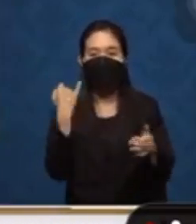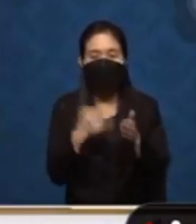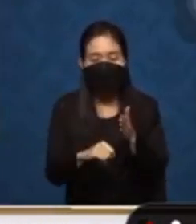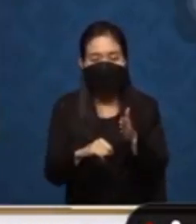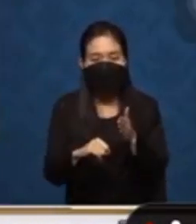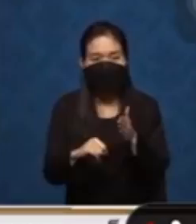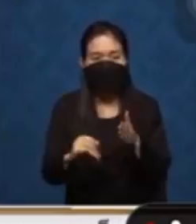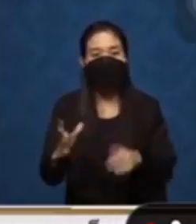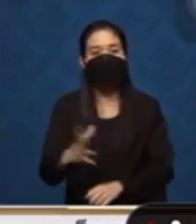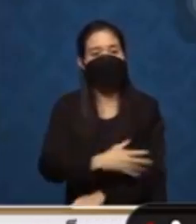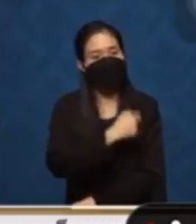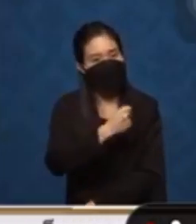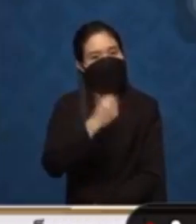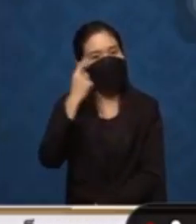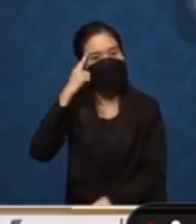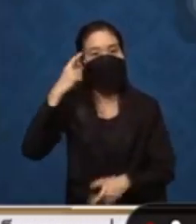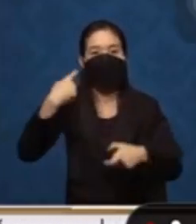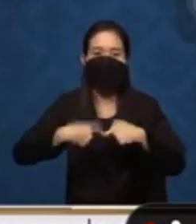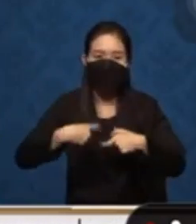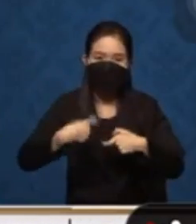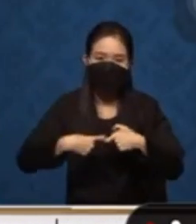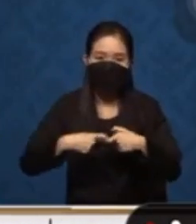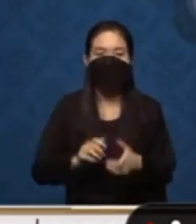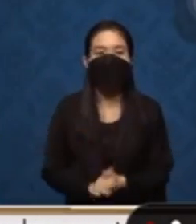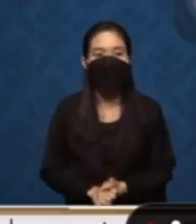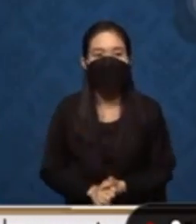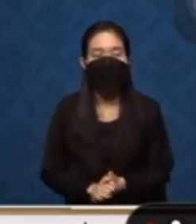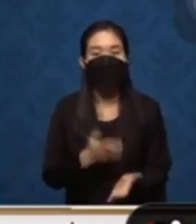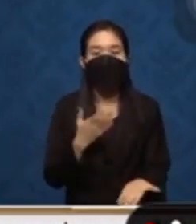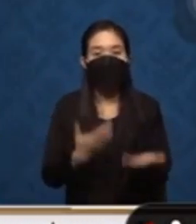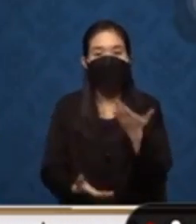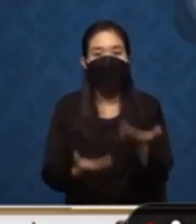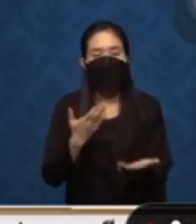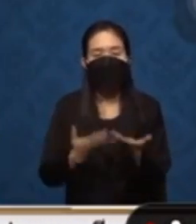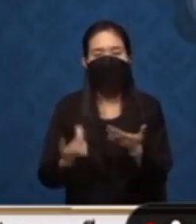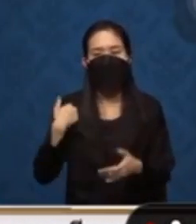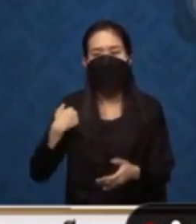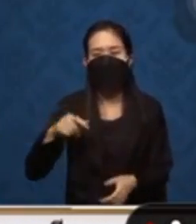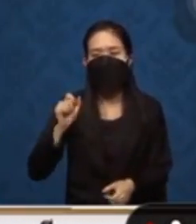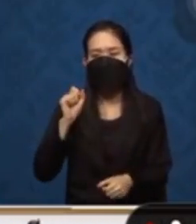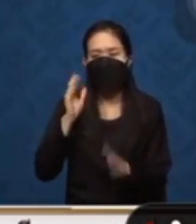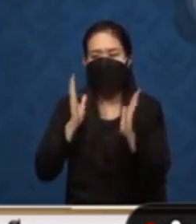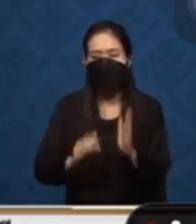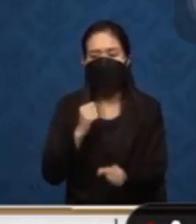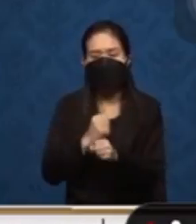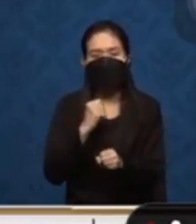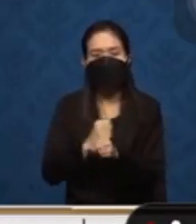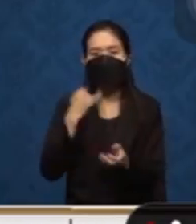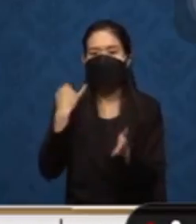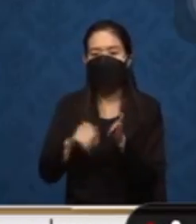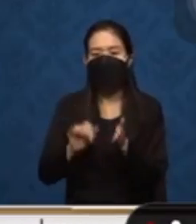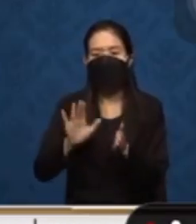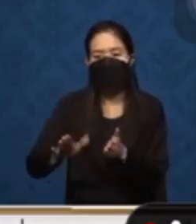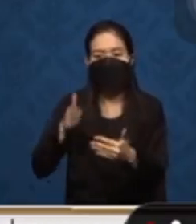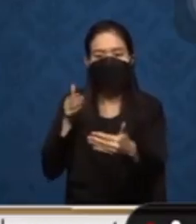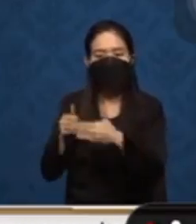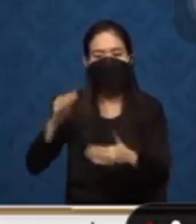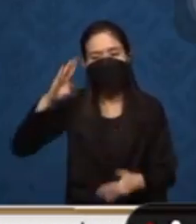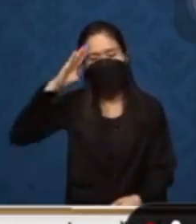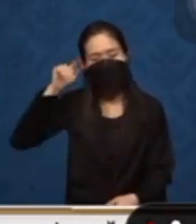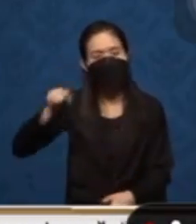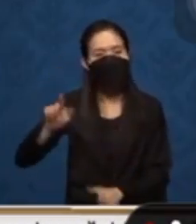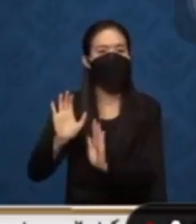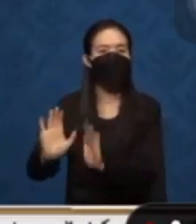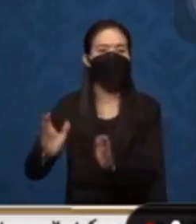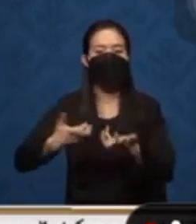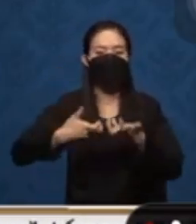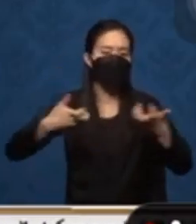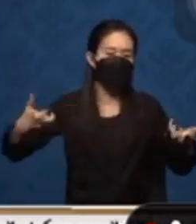พ